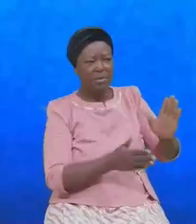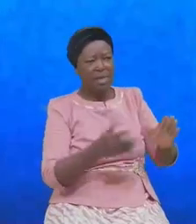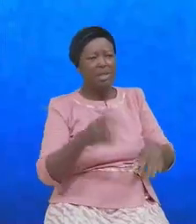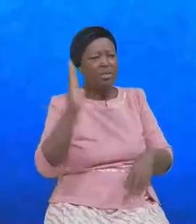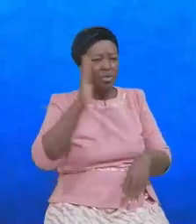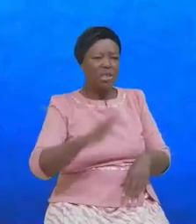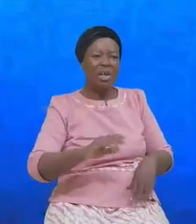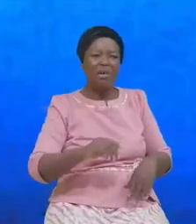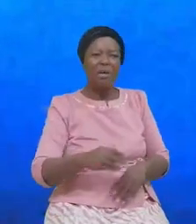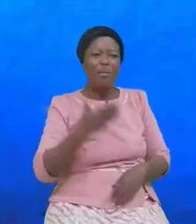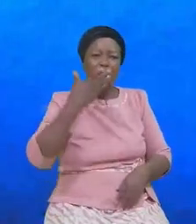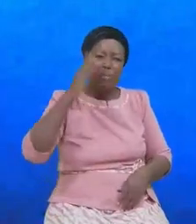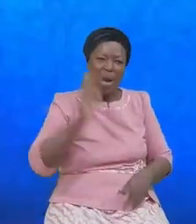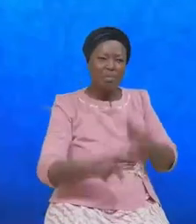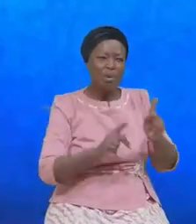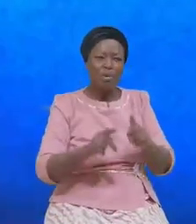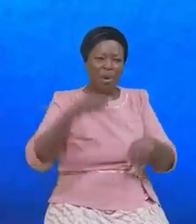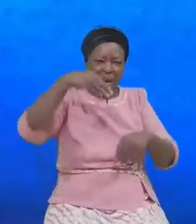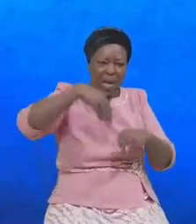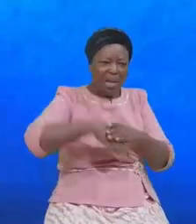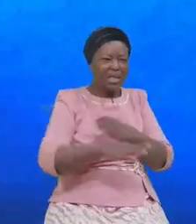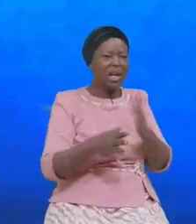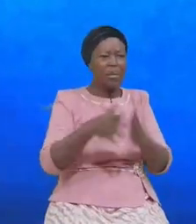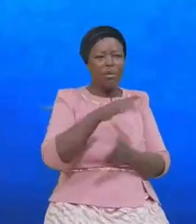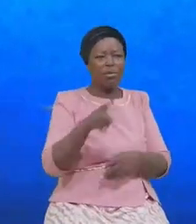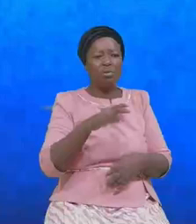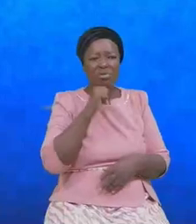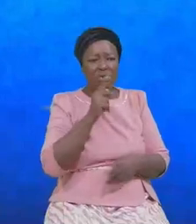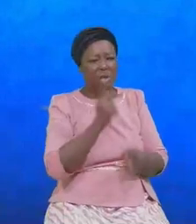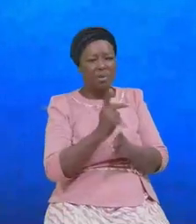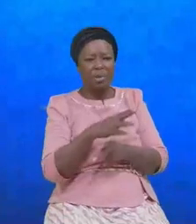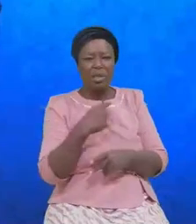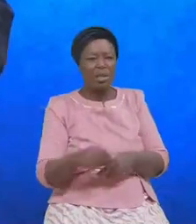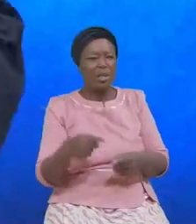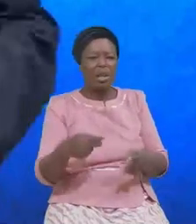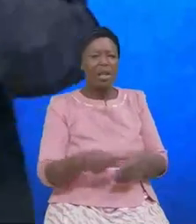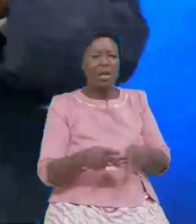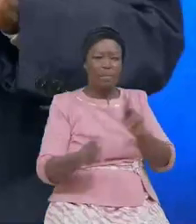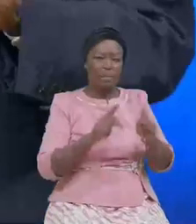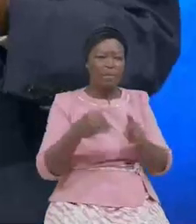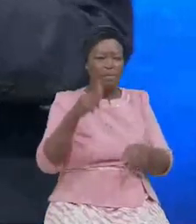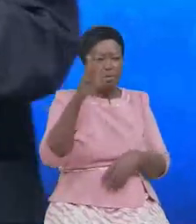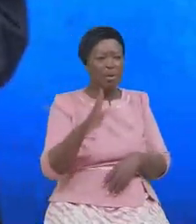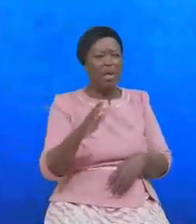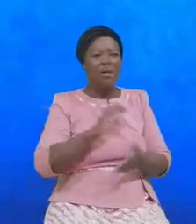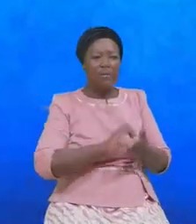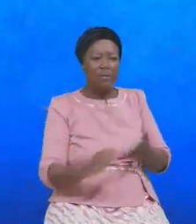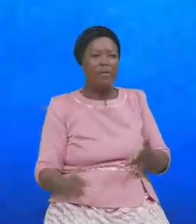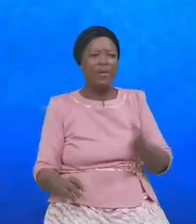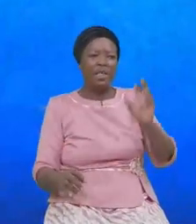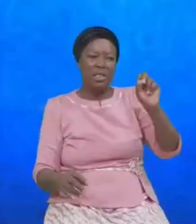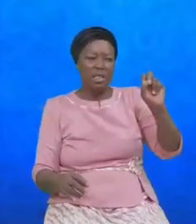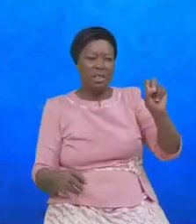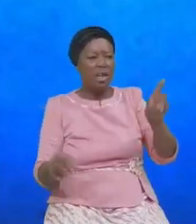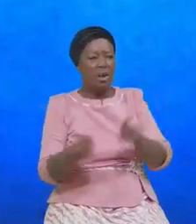qui n'épargneront pas le troupeau. Verset 30. Et qu'il s'élèvera du milieu de vous